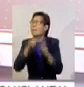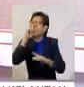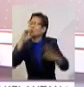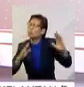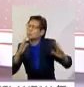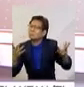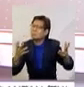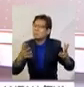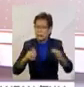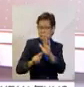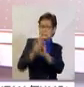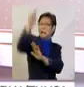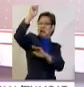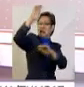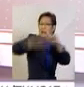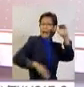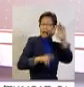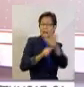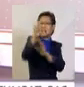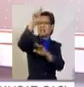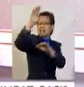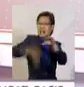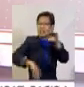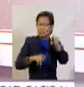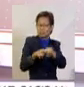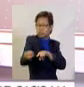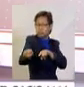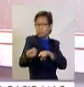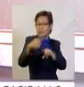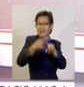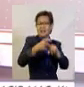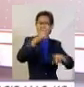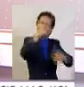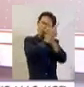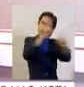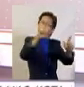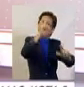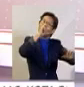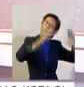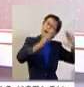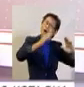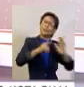tu yang lebih tinggi dari Statue of Liberty itu? Untuk maklumat selanjutnya, kita saksikan